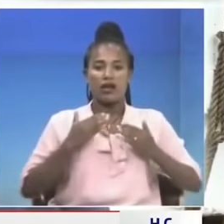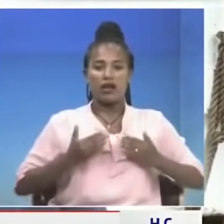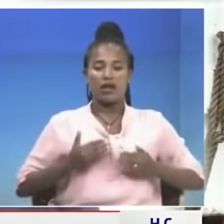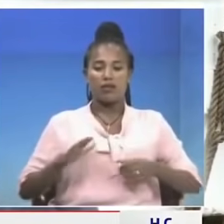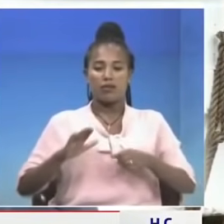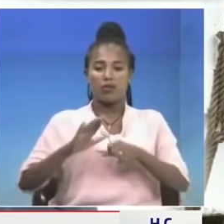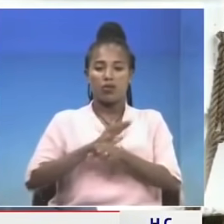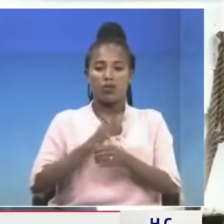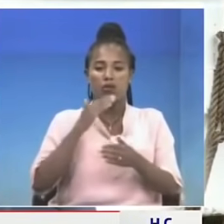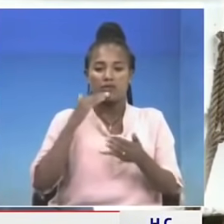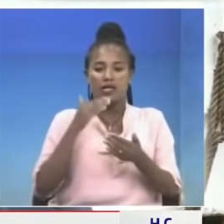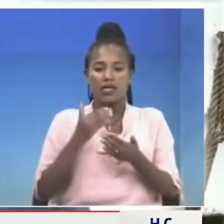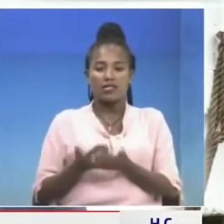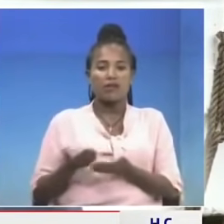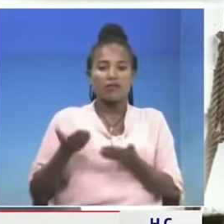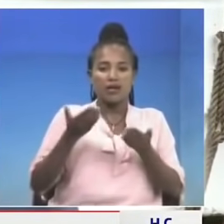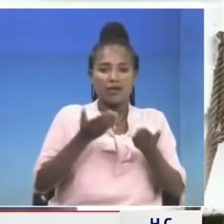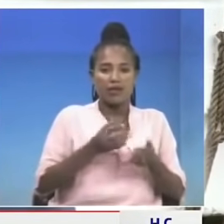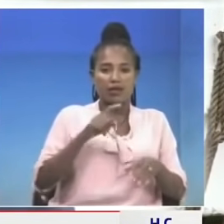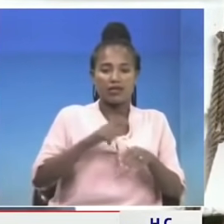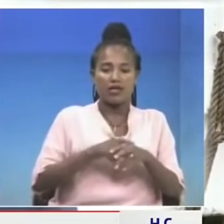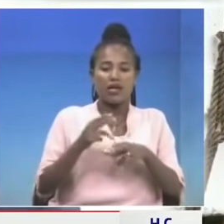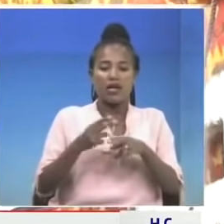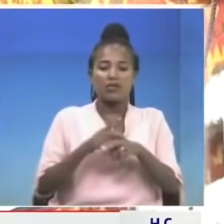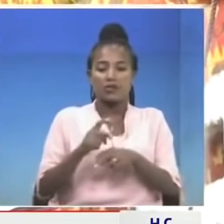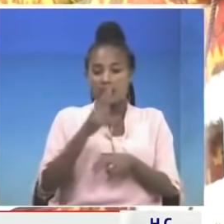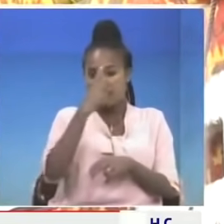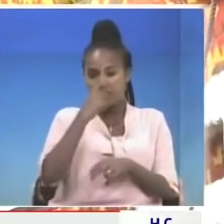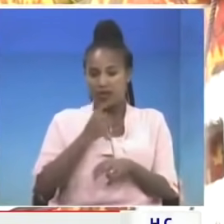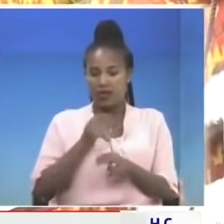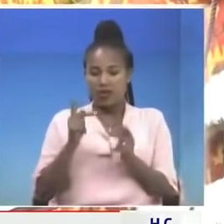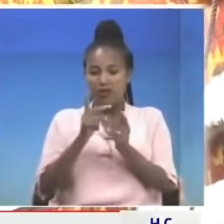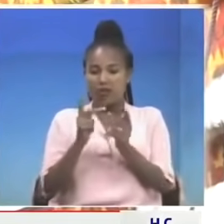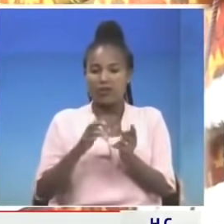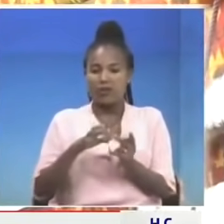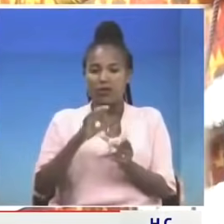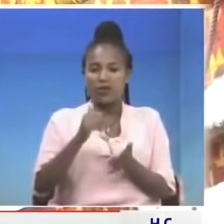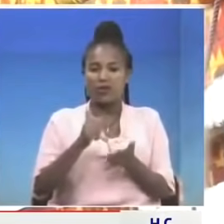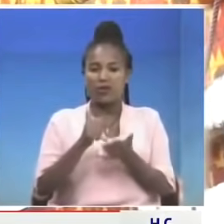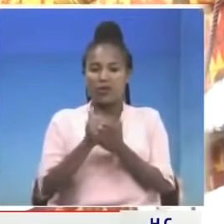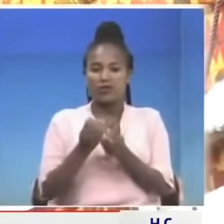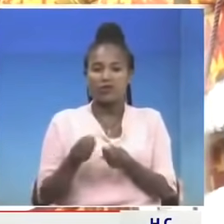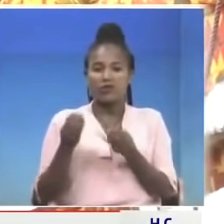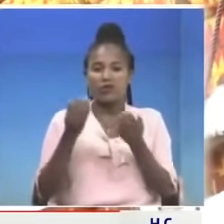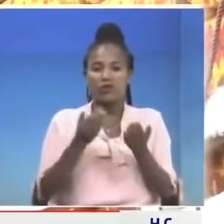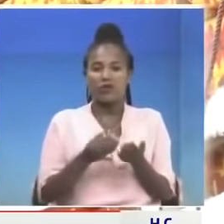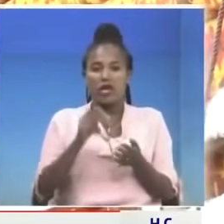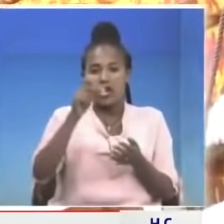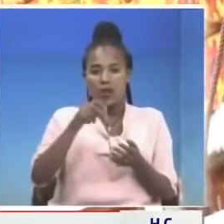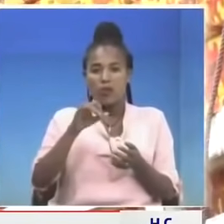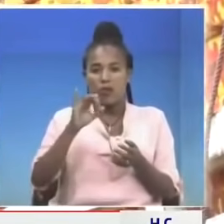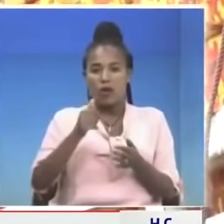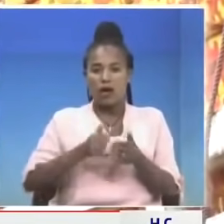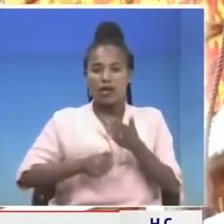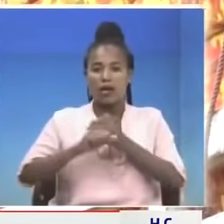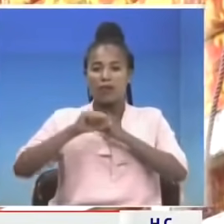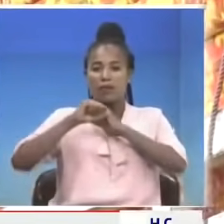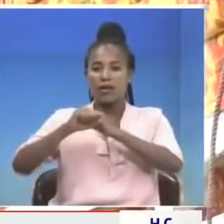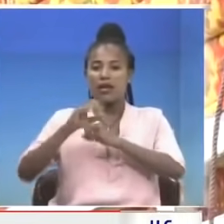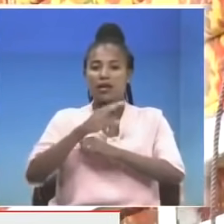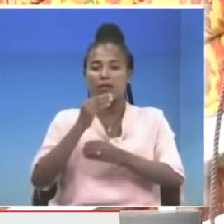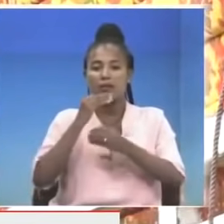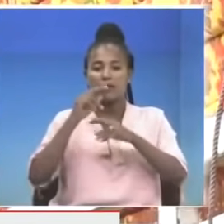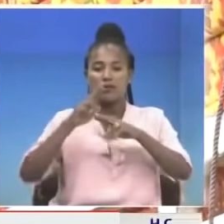በሙሉ ምስጋናችንን የምናቀርብበት ጊዜ አጭር ይሆናል ብዬ አምናለሁ። በቦታው ተገኝተው ድጋፉን የተረከቡት የደቡብ ወሎ ዞን አደጋ መከላከልና